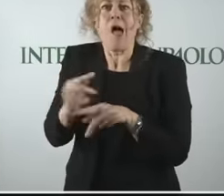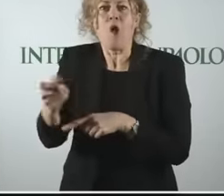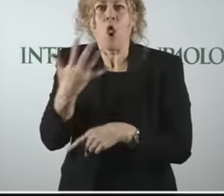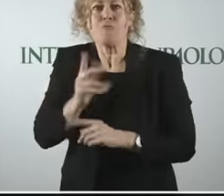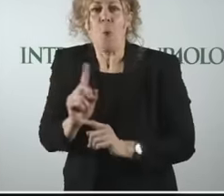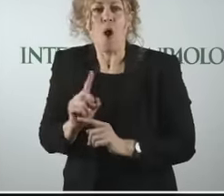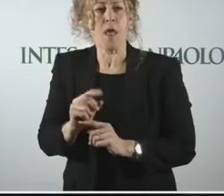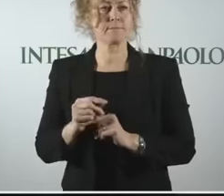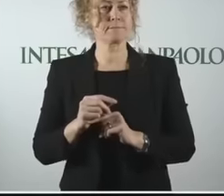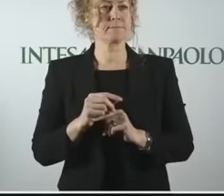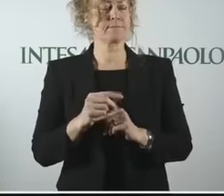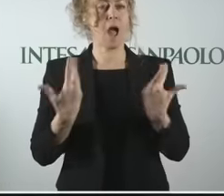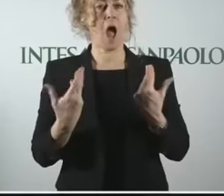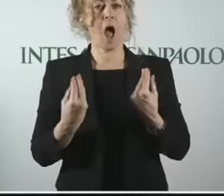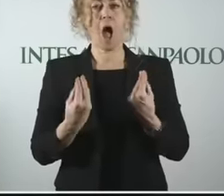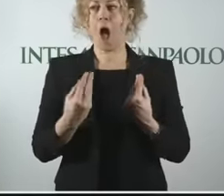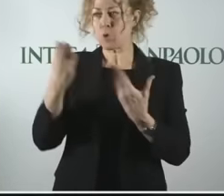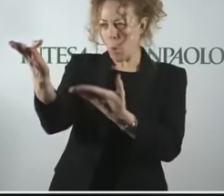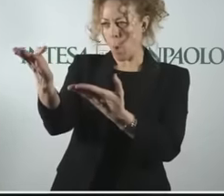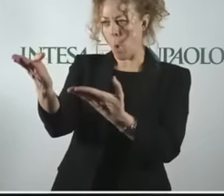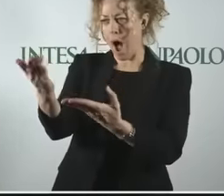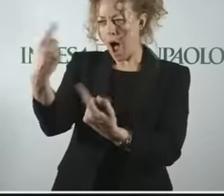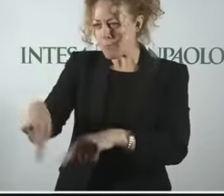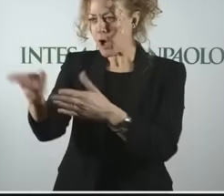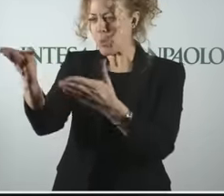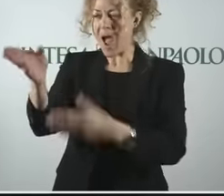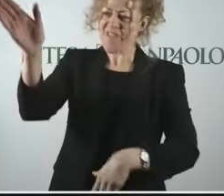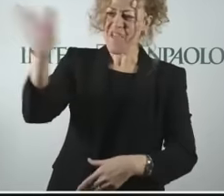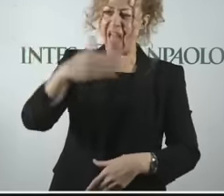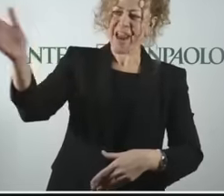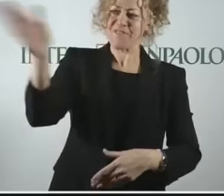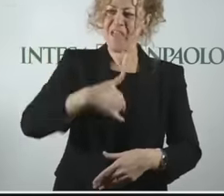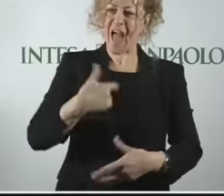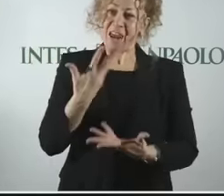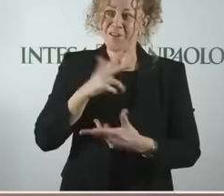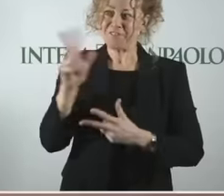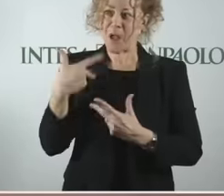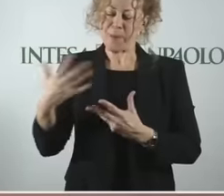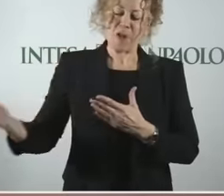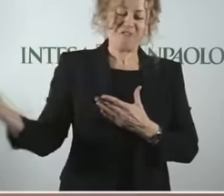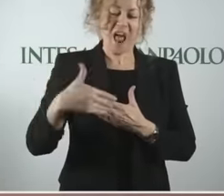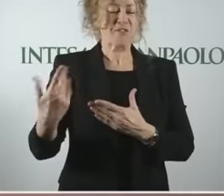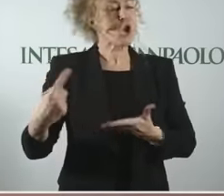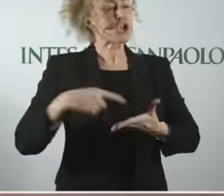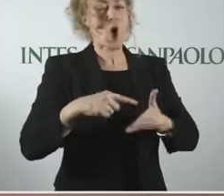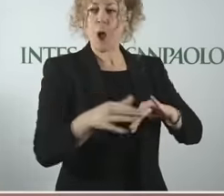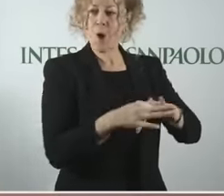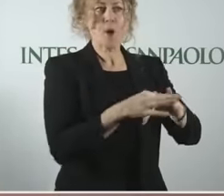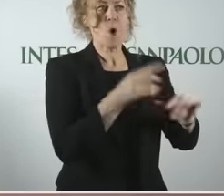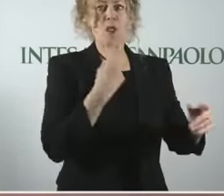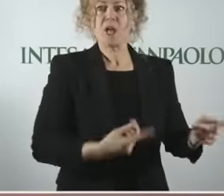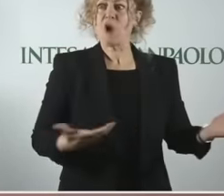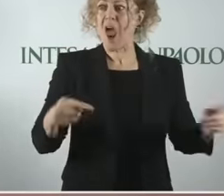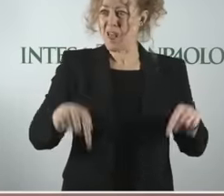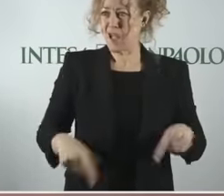colpo Pietro di Ah ma sei tu Ah Ma tornano Vieni vieni tornano dalla moglie la moglie gli dice Ah